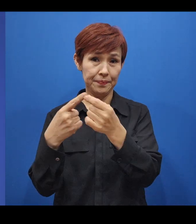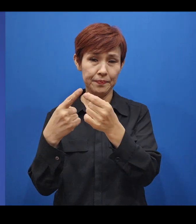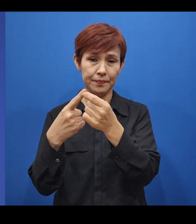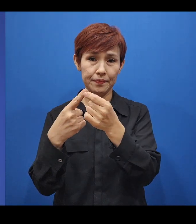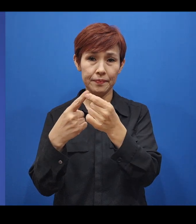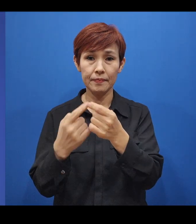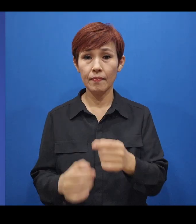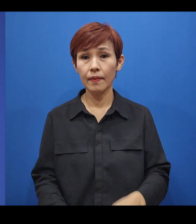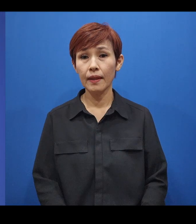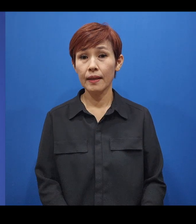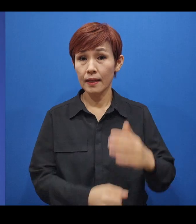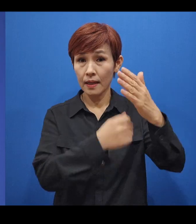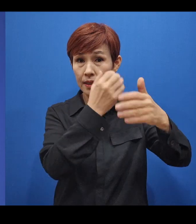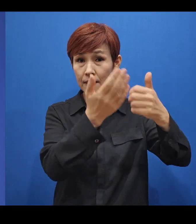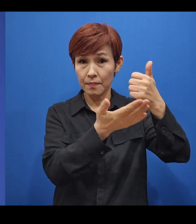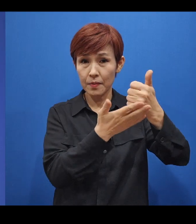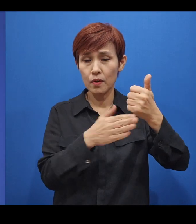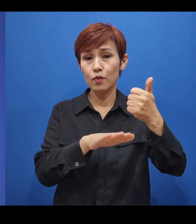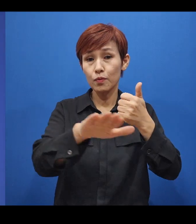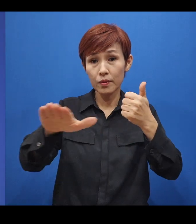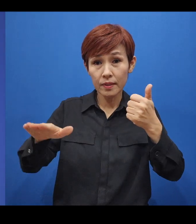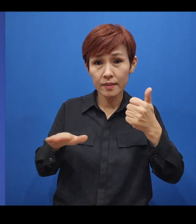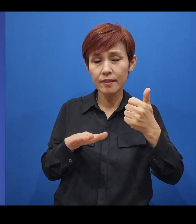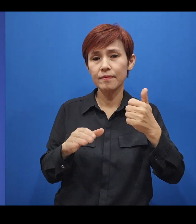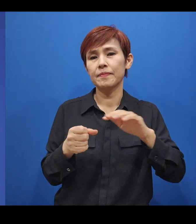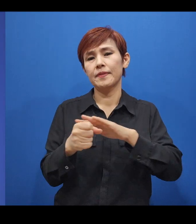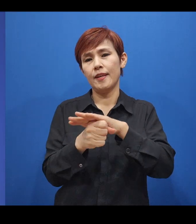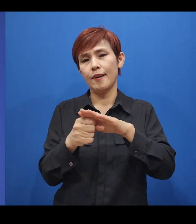그건 하나님이 우리를 그렇게 만들어 놓으셨기 때문입니다.